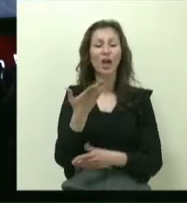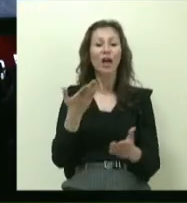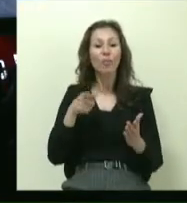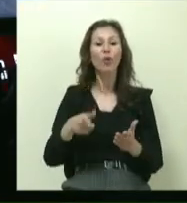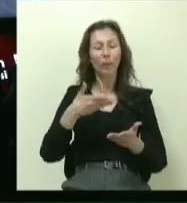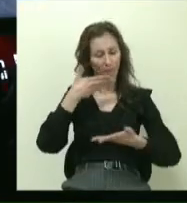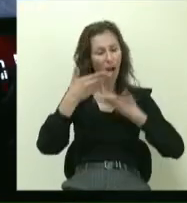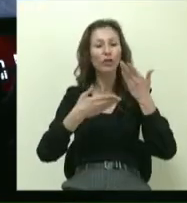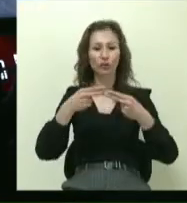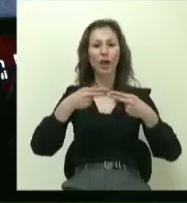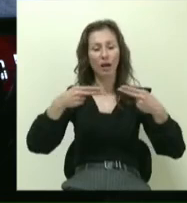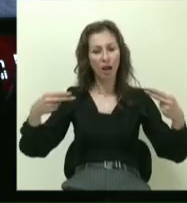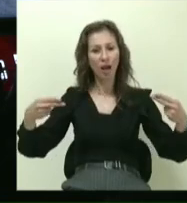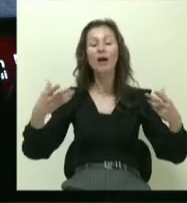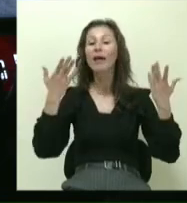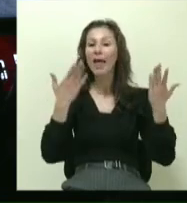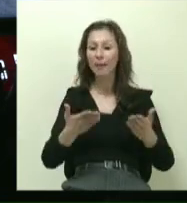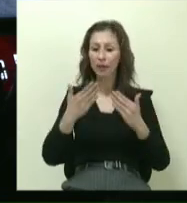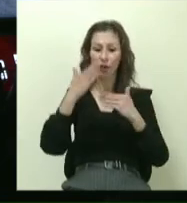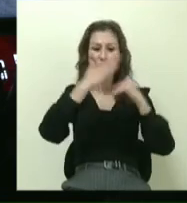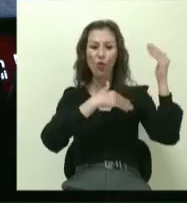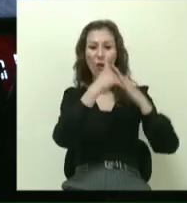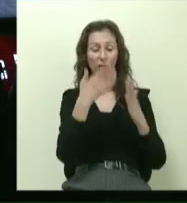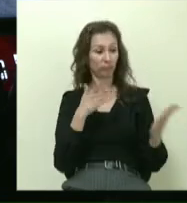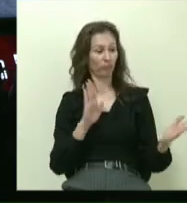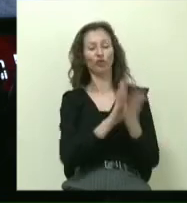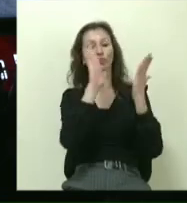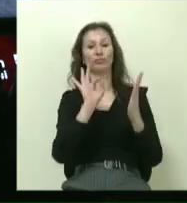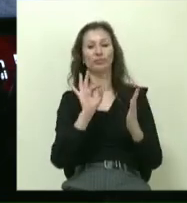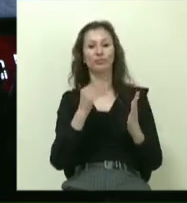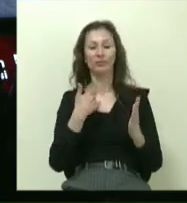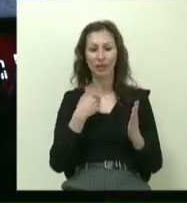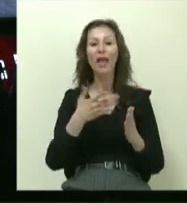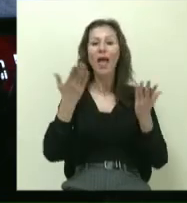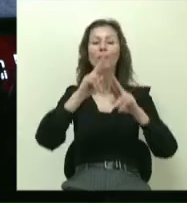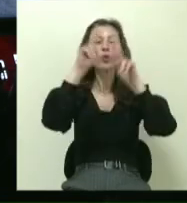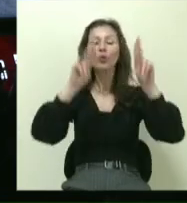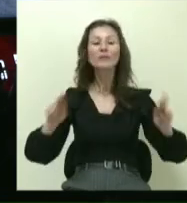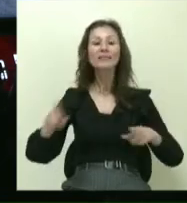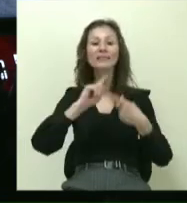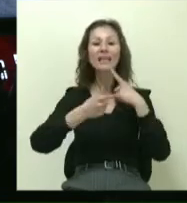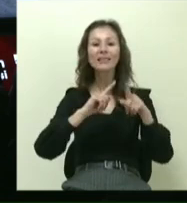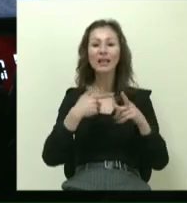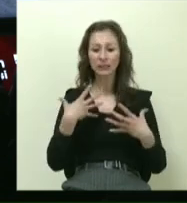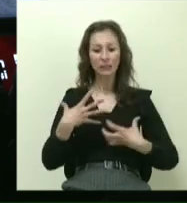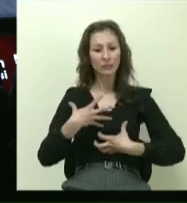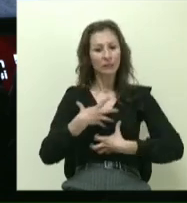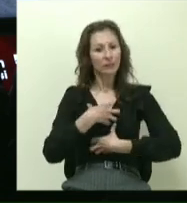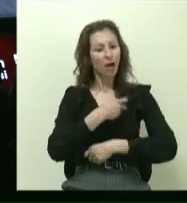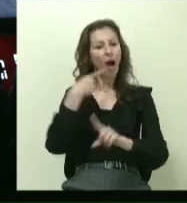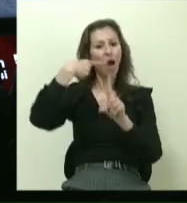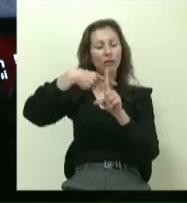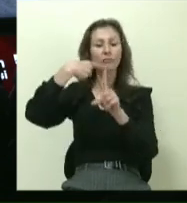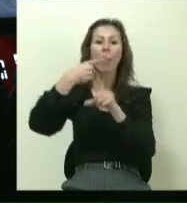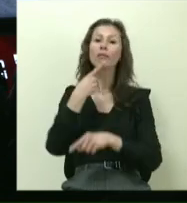macerada da hem maliyet kısıtları duvarına çarpacağız hem de uluslararası Siyasette gerilimin artmasına neden